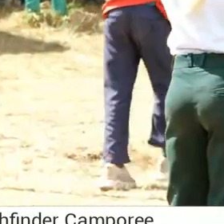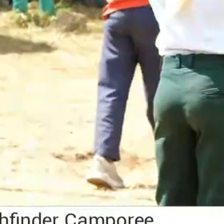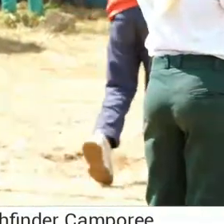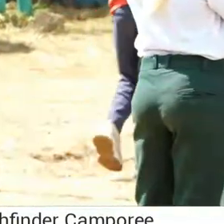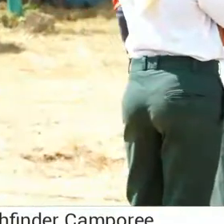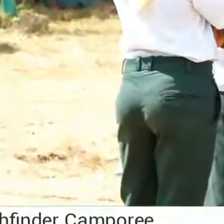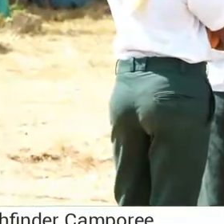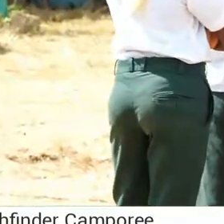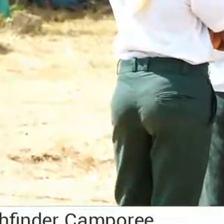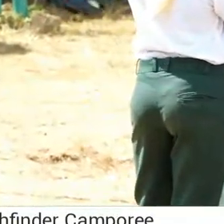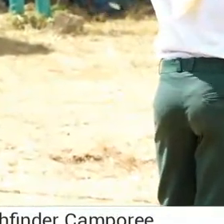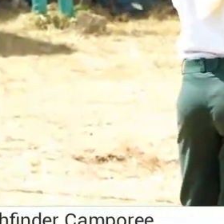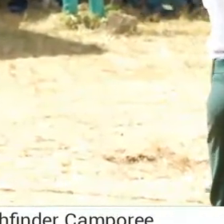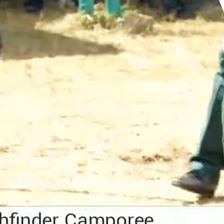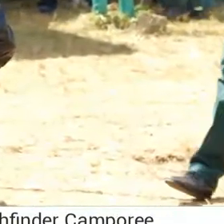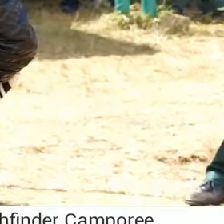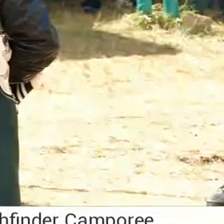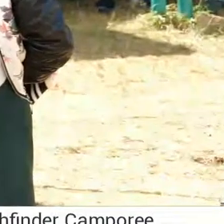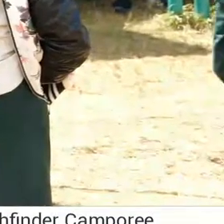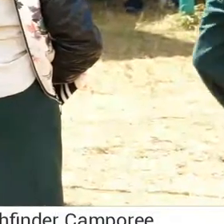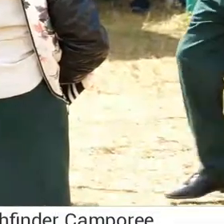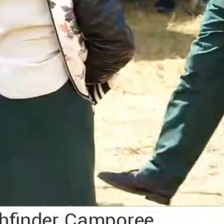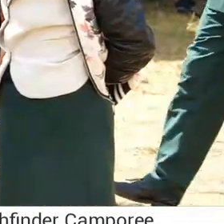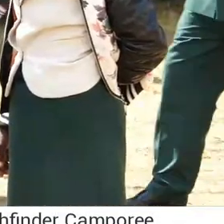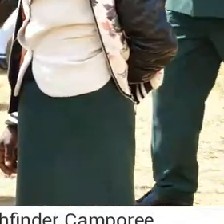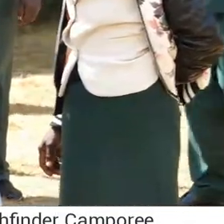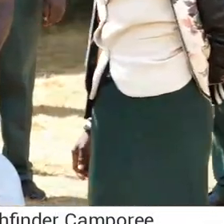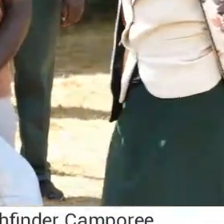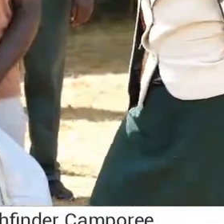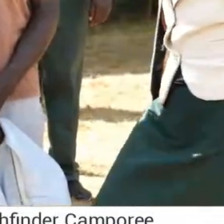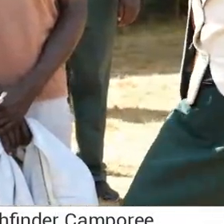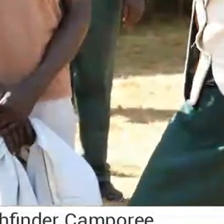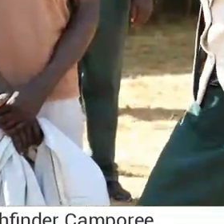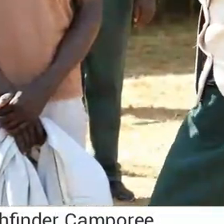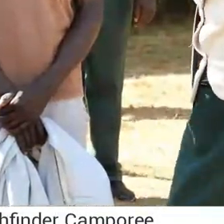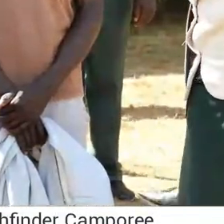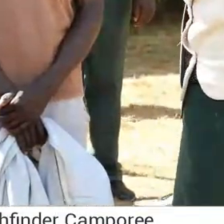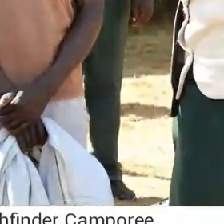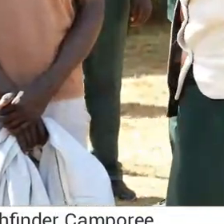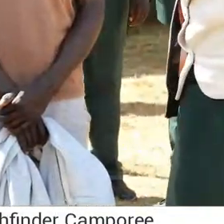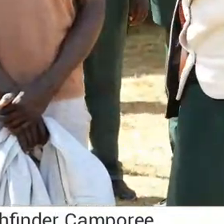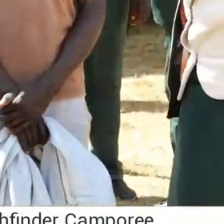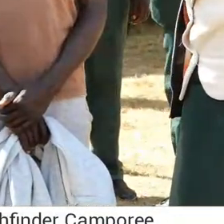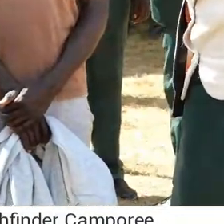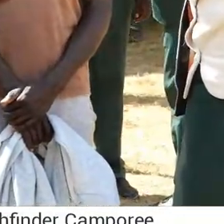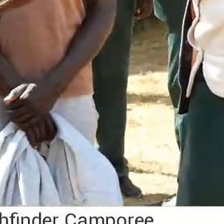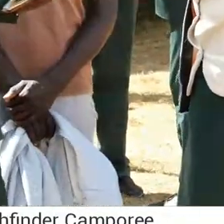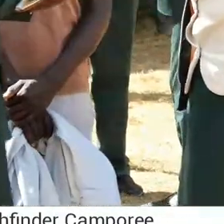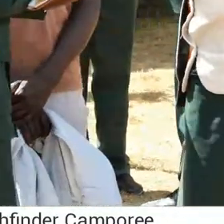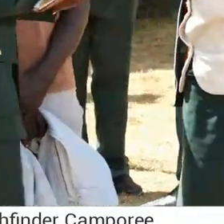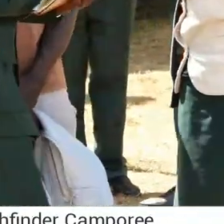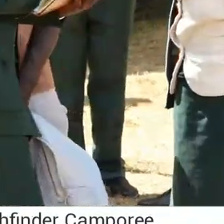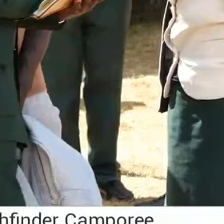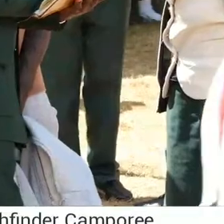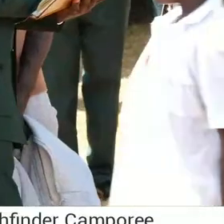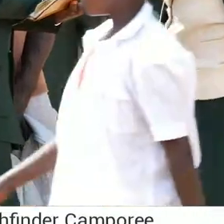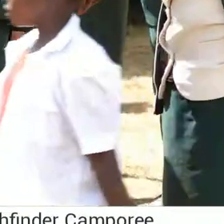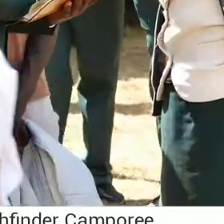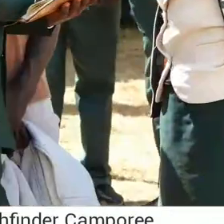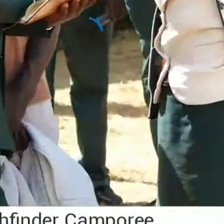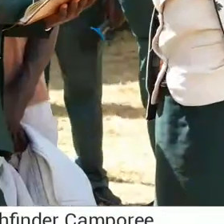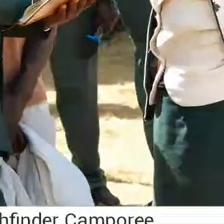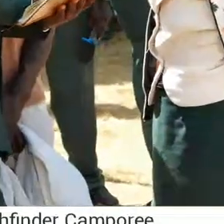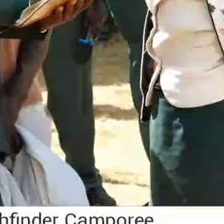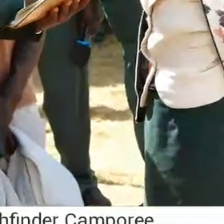tu muda wa takriban dakika 50, muweze kuwa maeneo haya, tuweze kuanza program ya